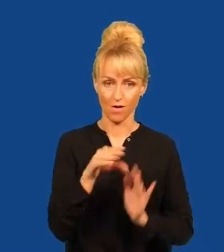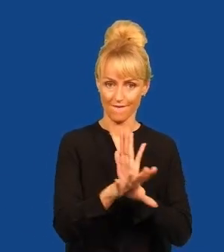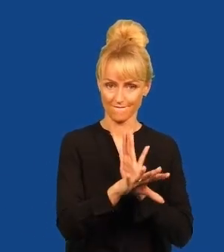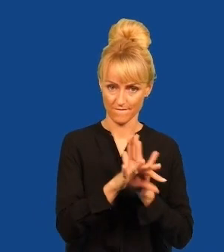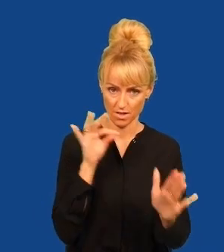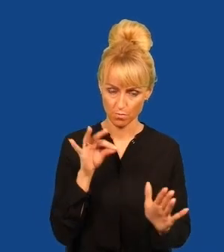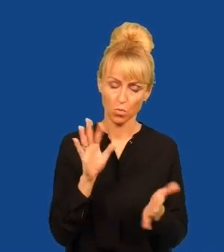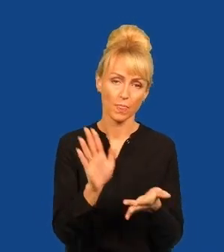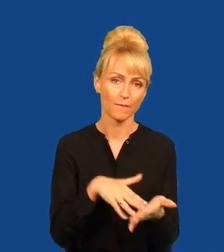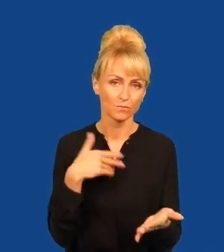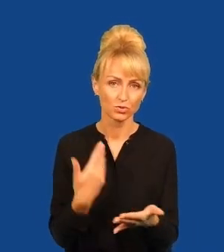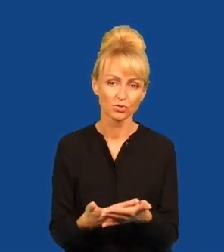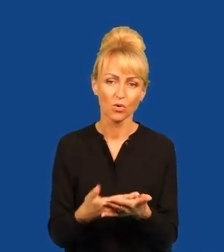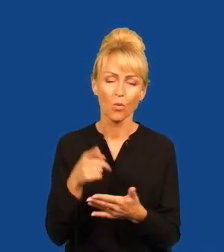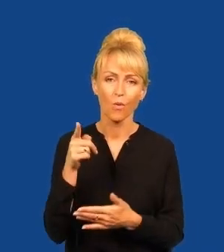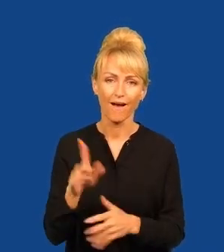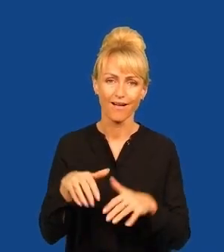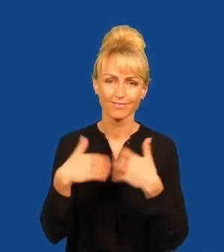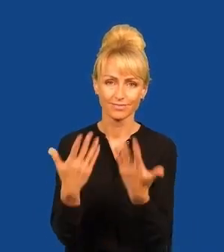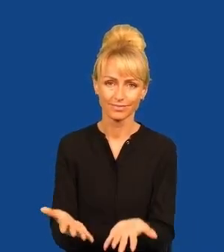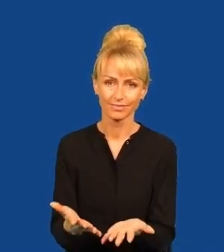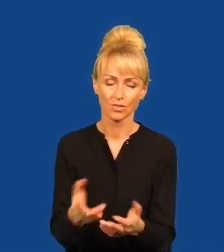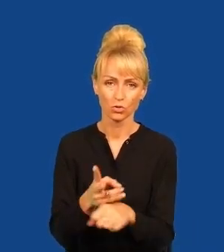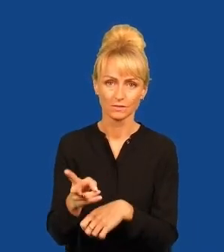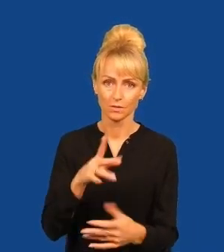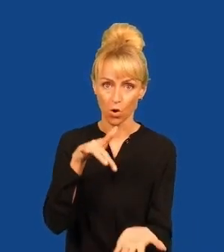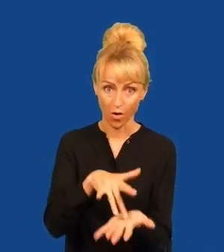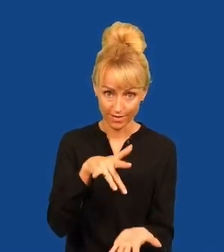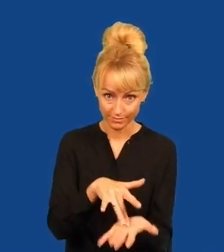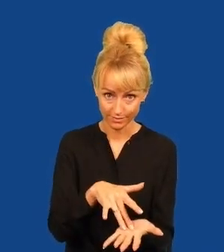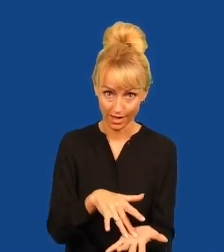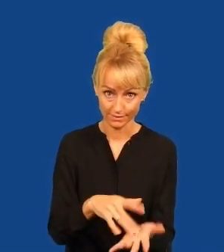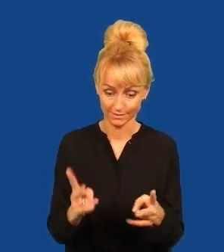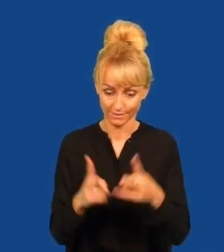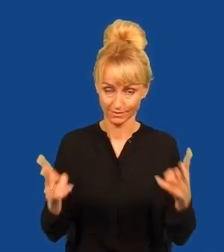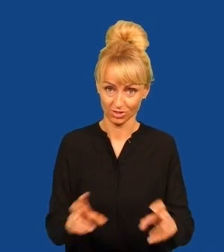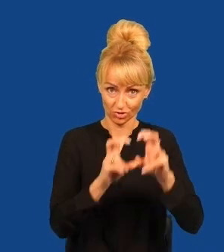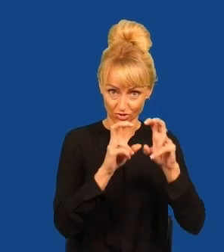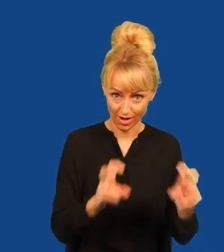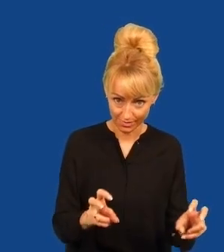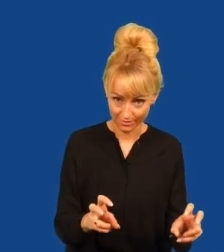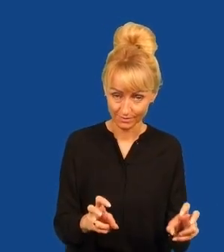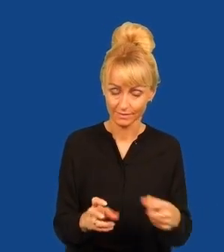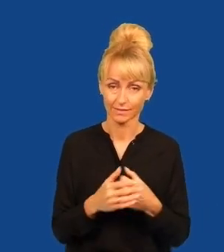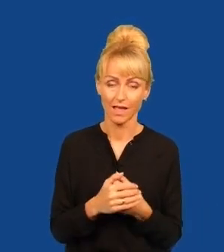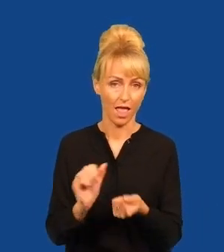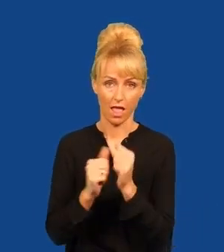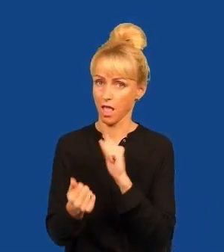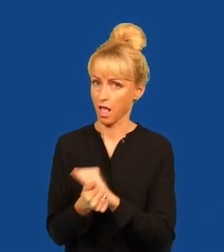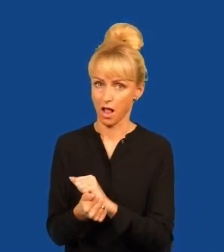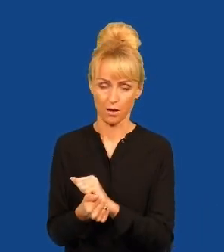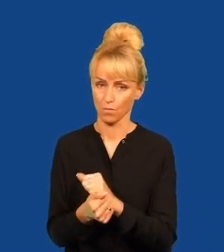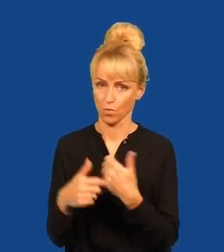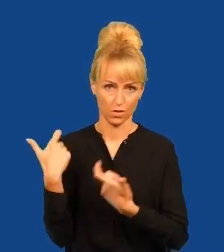możemy udostępnić lokalizację czasowo, jednorazowo, albo nie udostępnić jej wcale. I co wtedy? Dostajemy